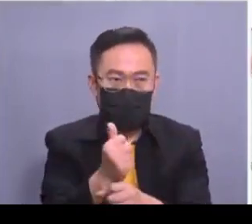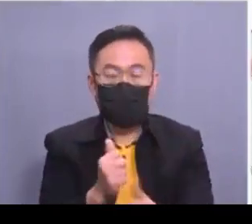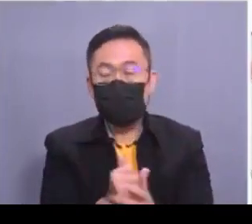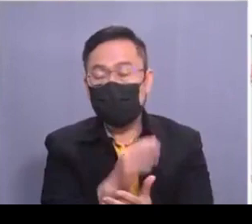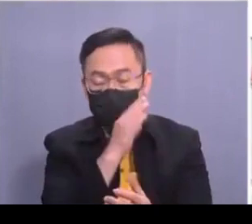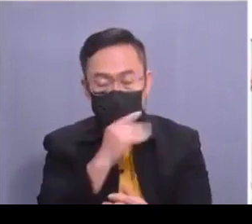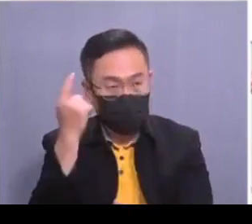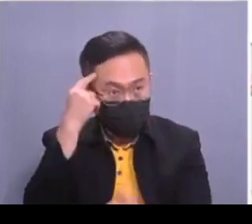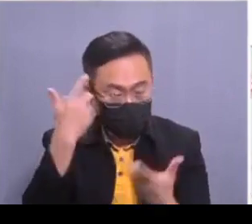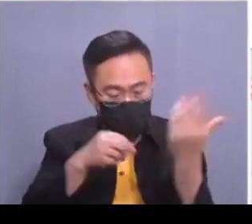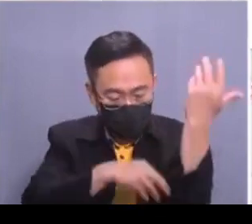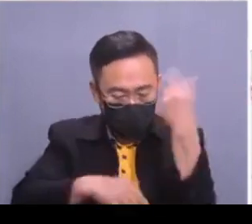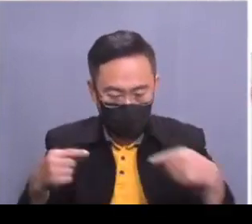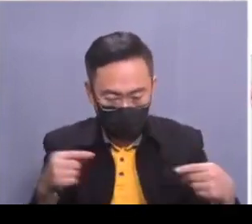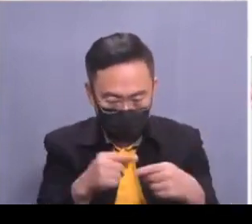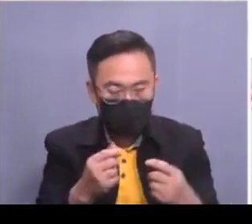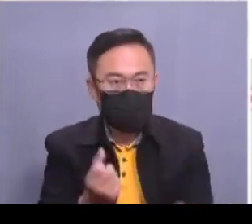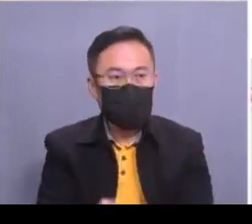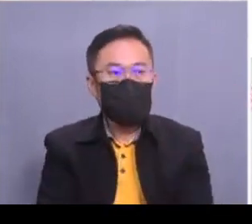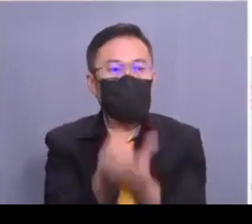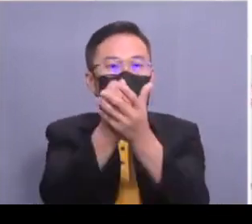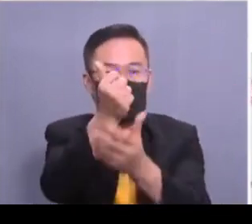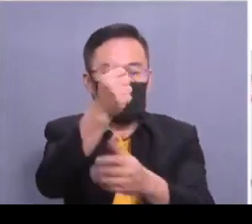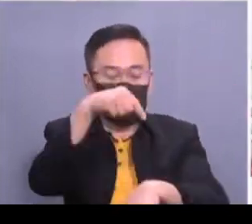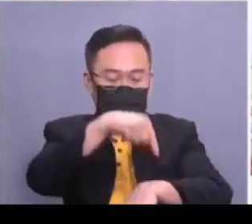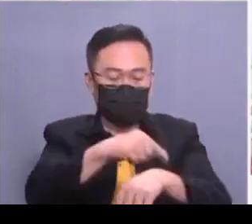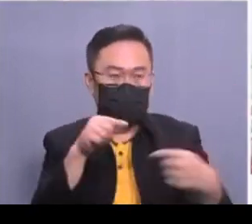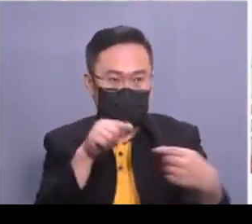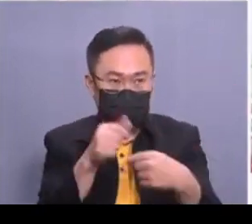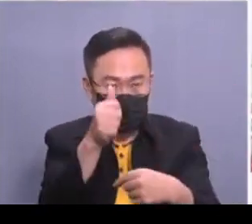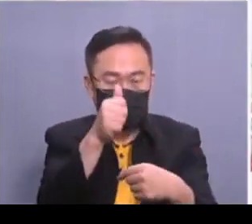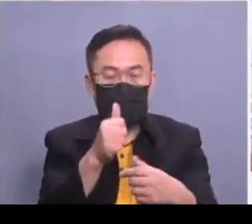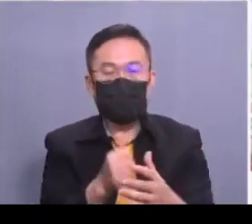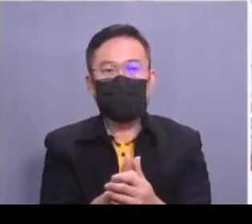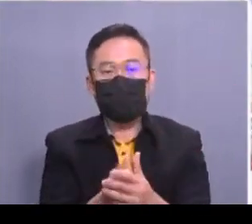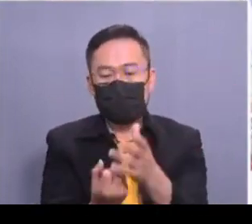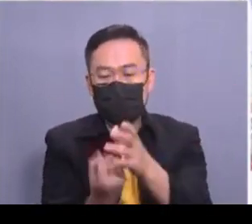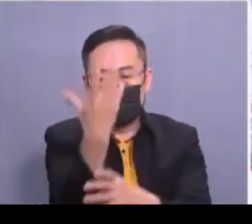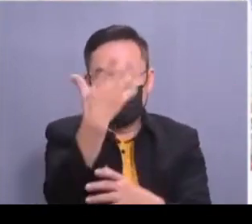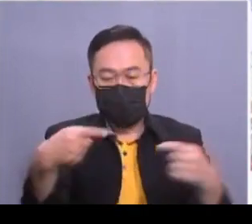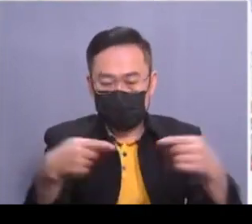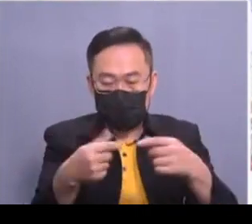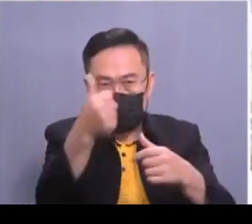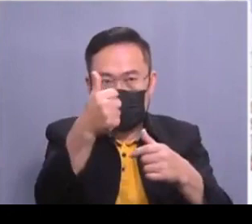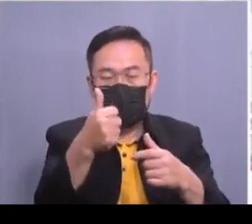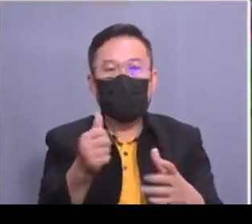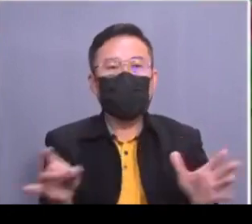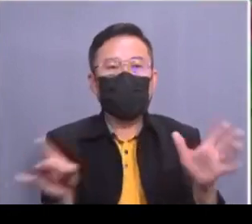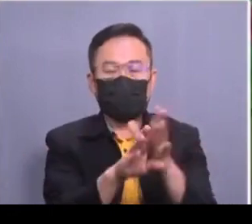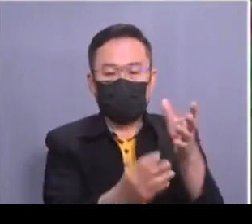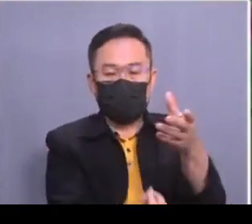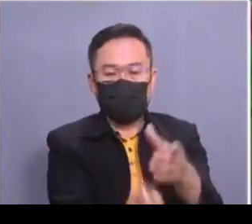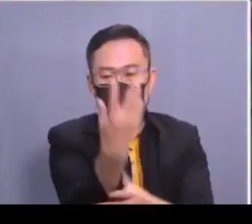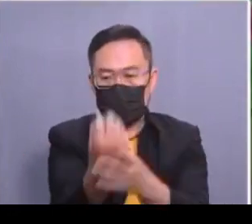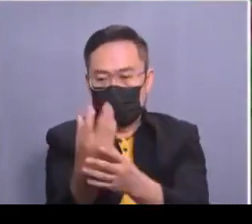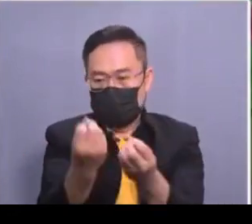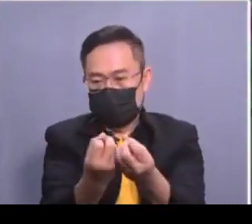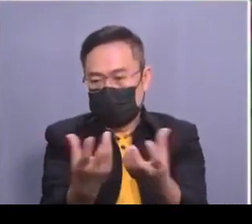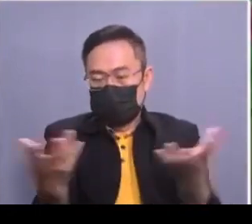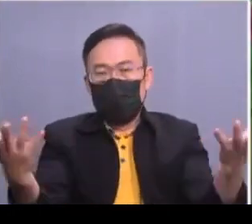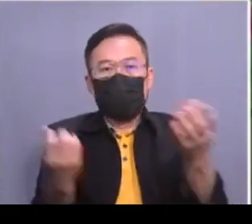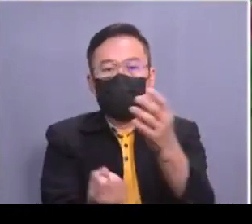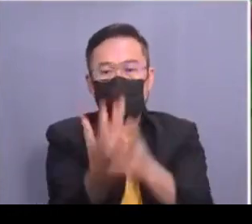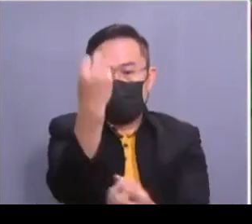ธีใส่ถูกเวลาใส่ถูกตรงกับชนิดหรือความต้องการของพืชแล้วเนี่ยผลผลิตเพิ่มขึ้นแน่นอนแค่เอาแค่